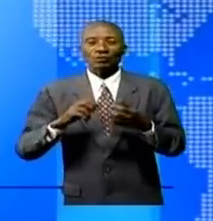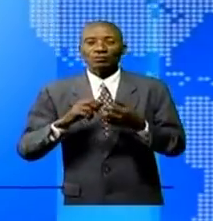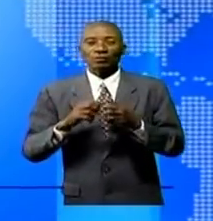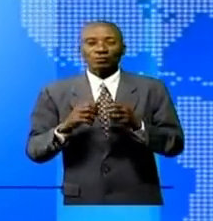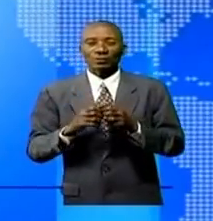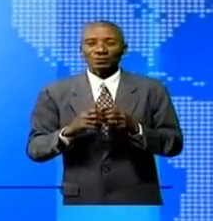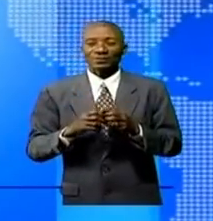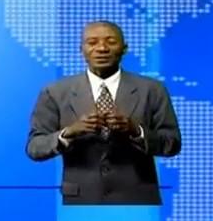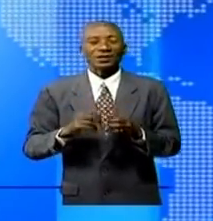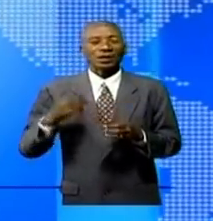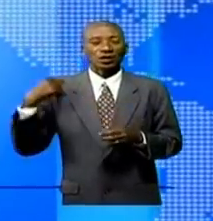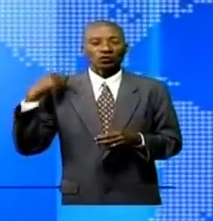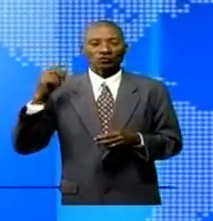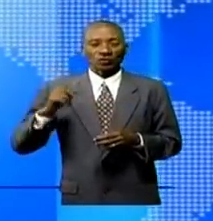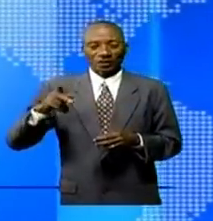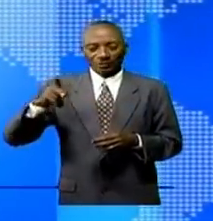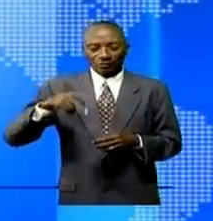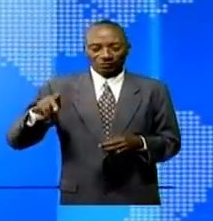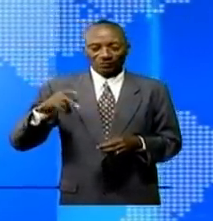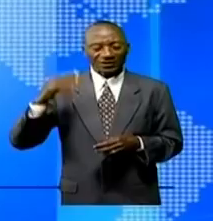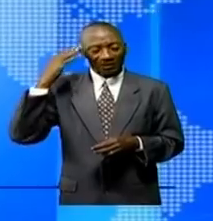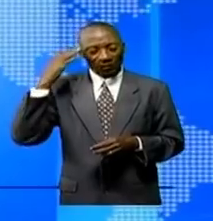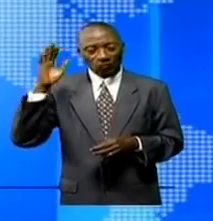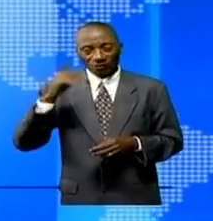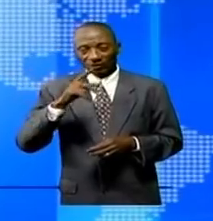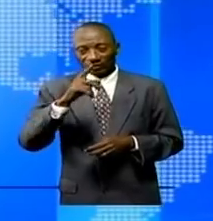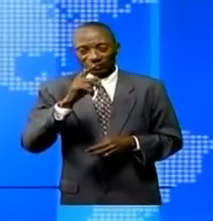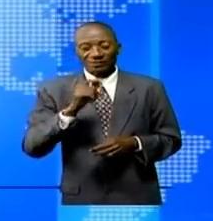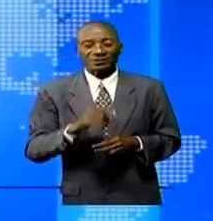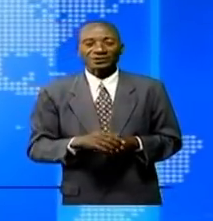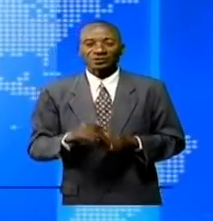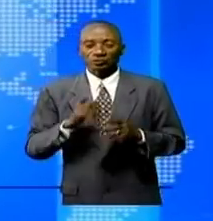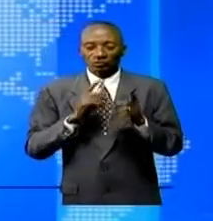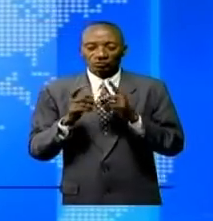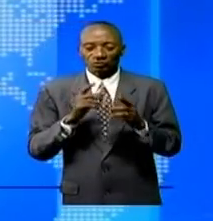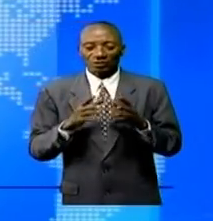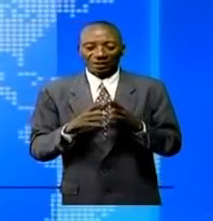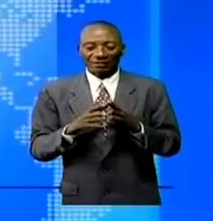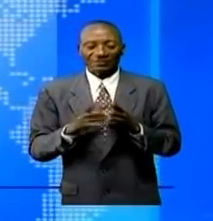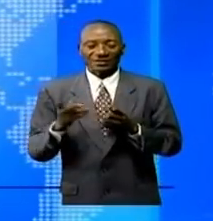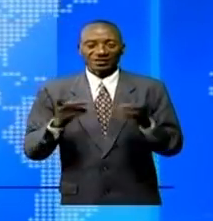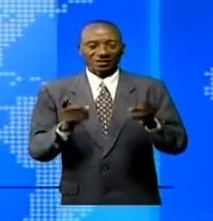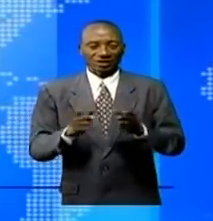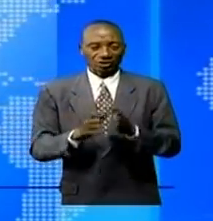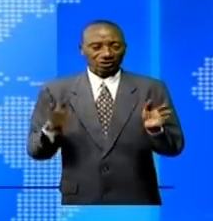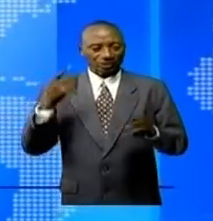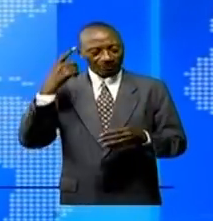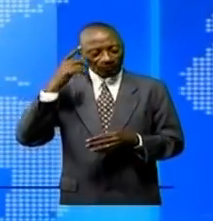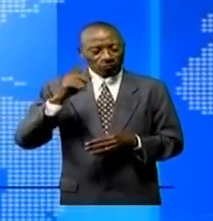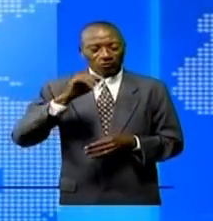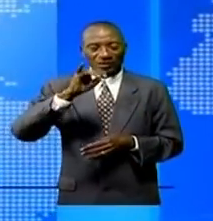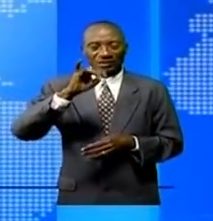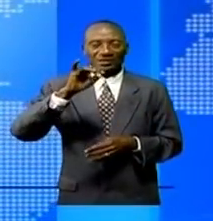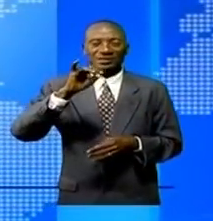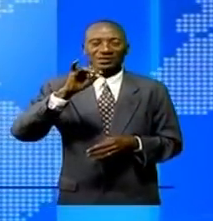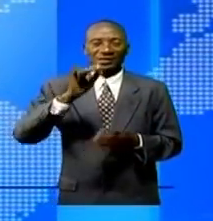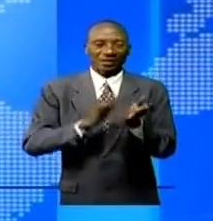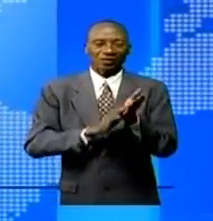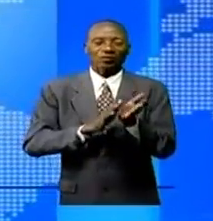gouverneur de la province de l'Équateur s'est entretenu avec le directeur général de l'INPP pour